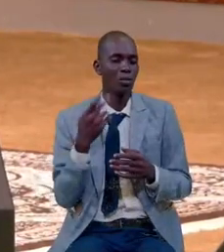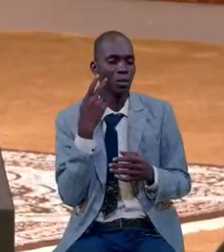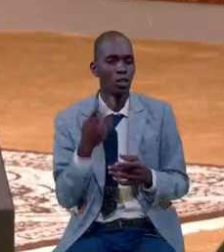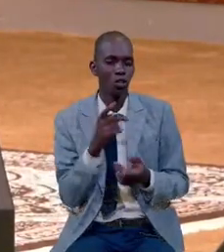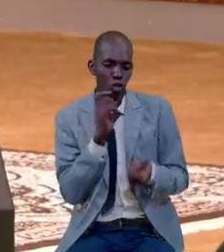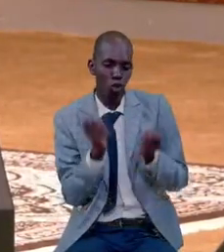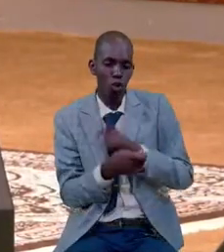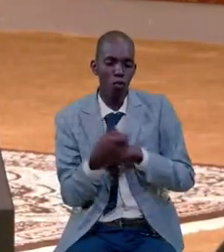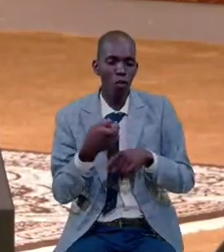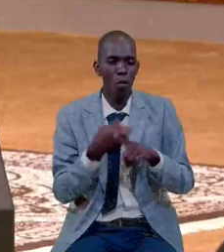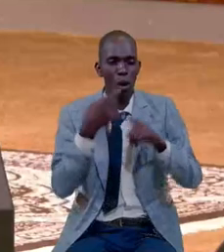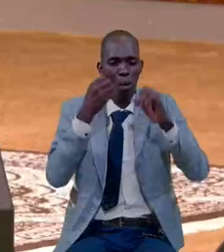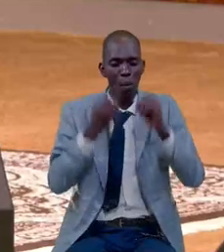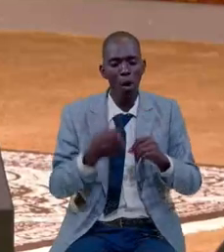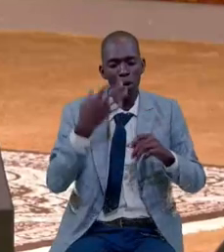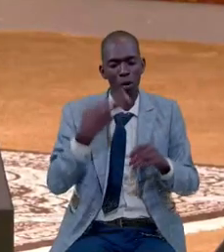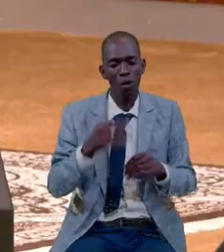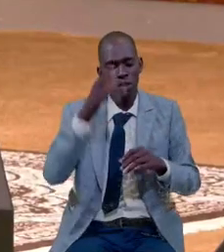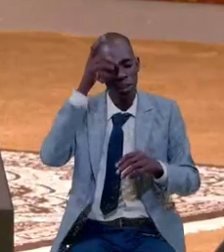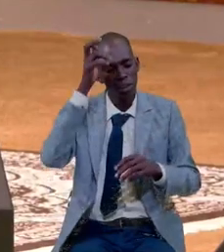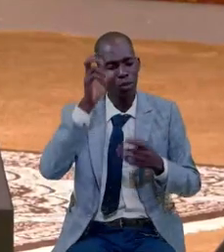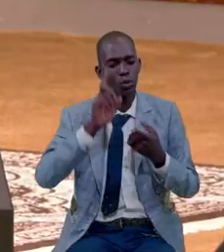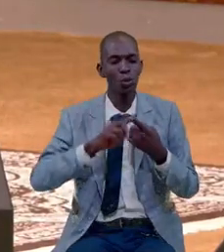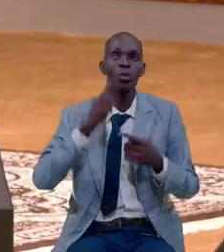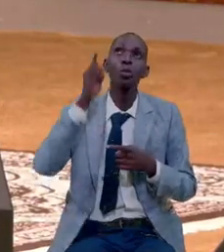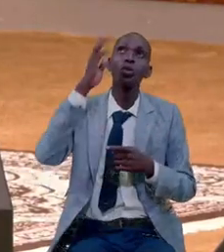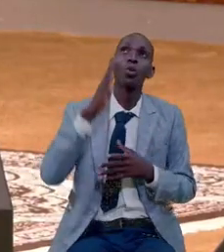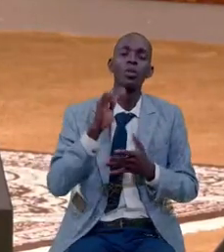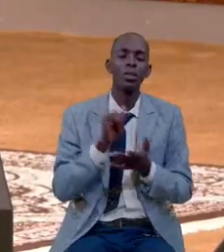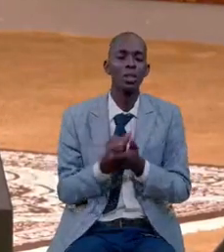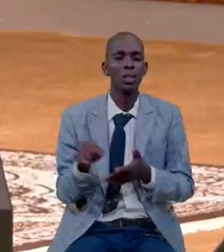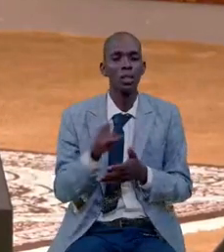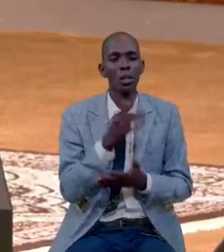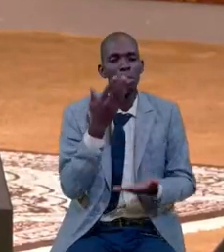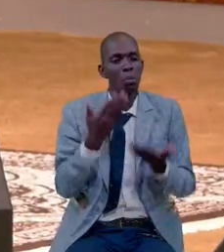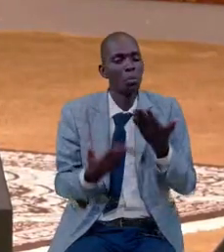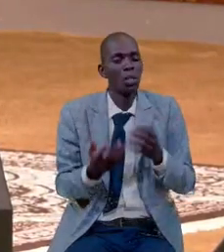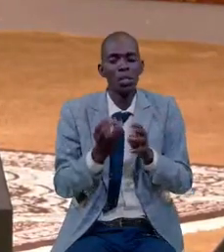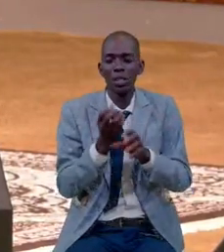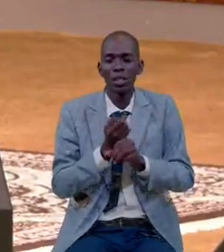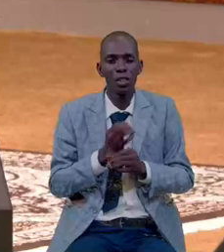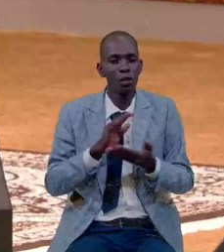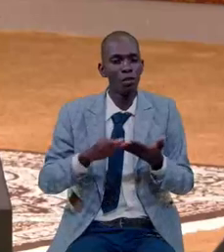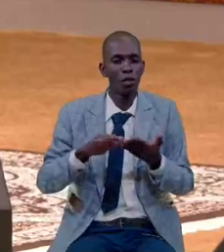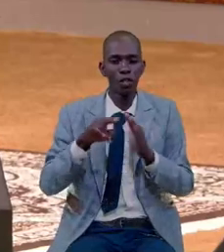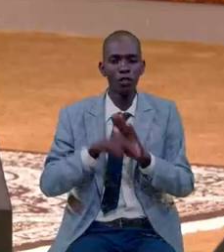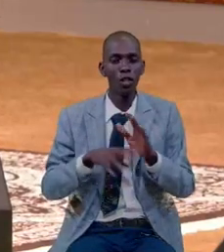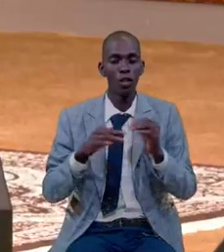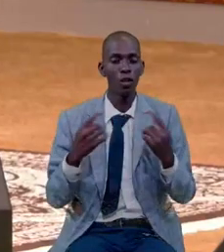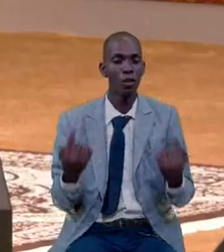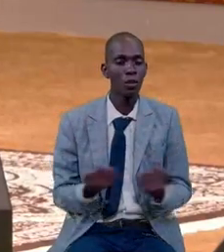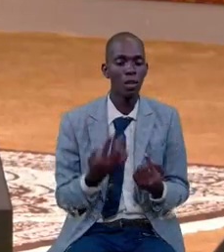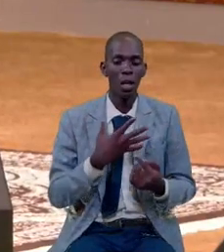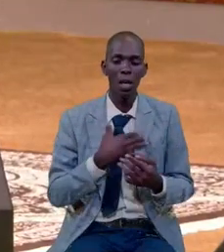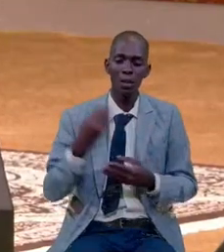de la puissance de Satan à Dieu pour qu'il reçoive par la foi en moi ça. Le pardon des péchés,